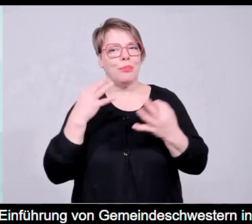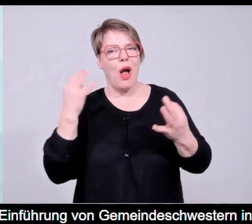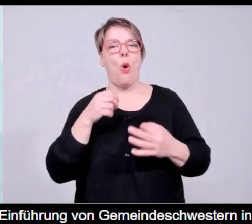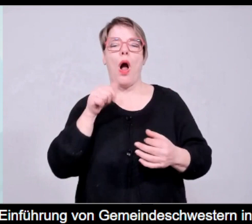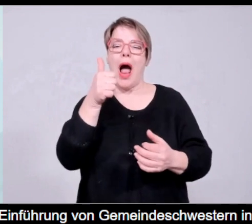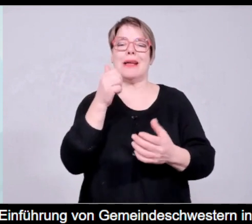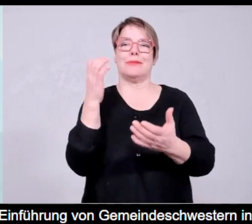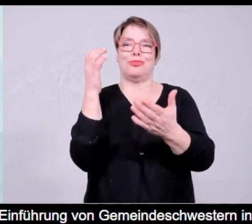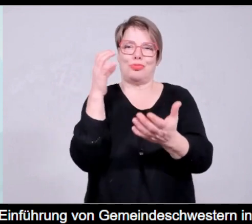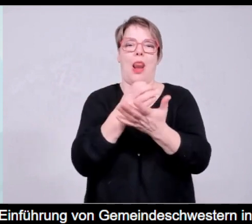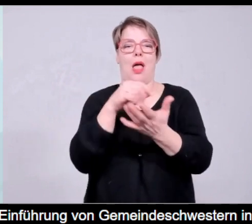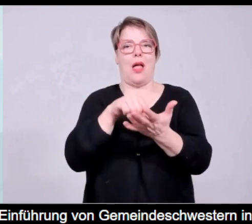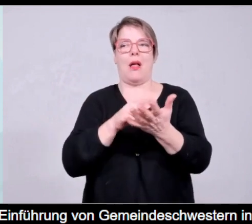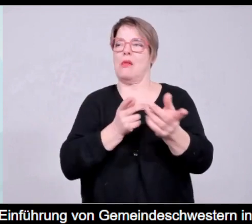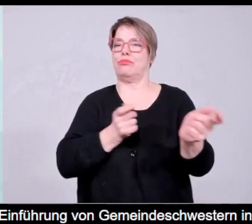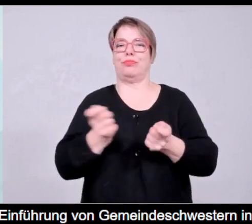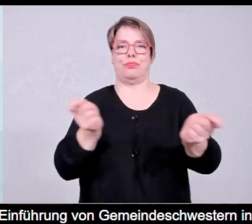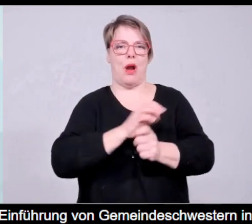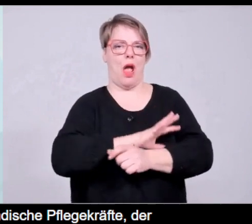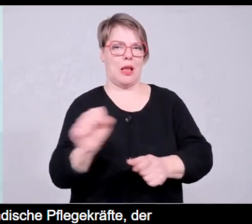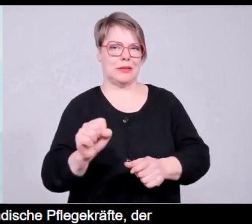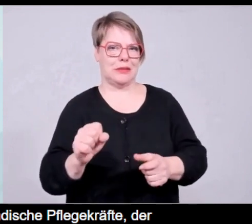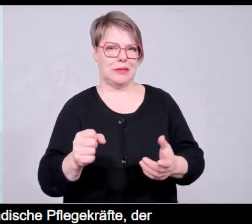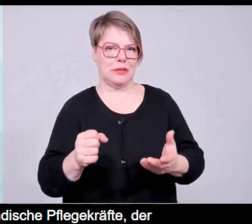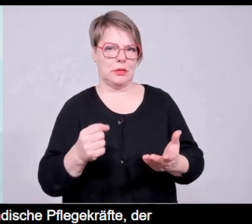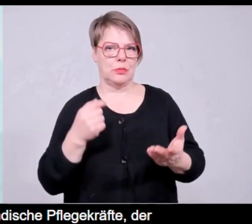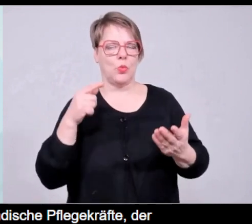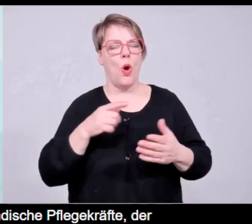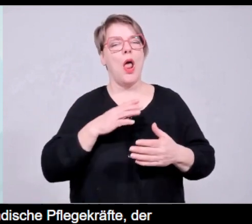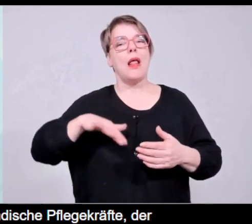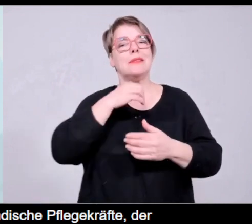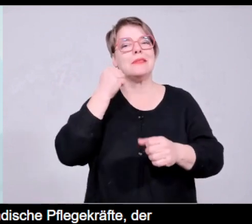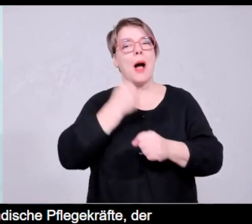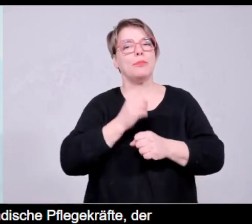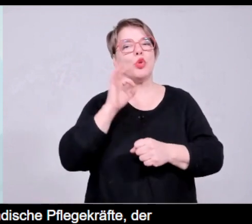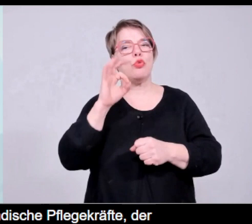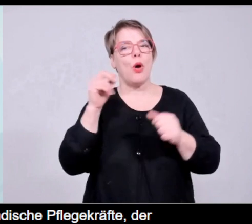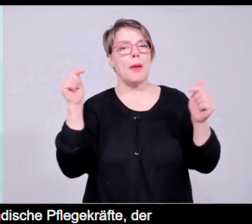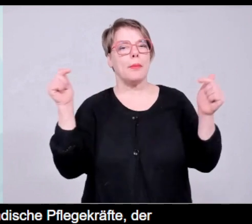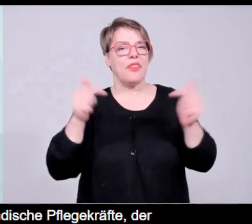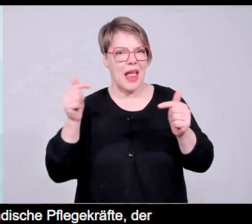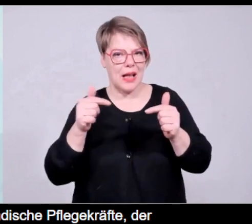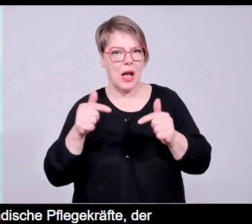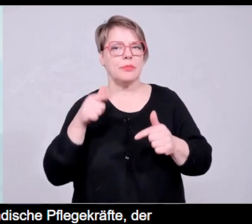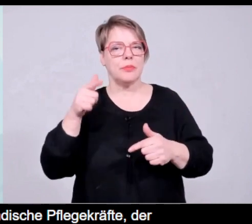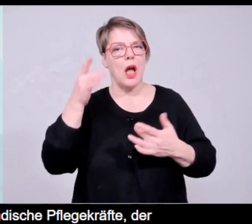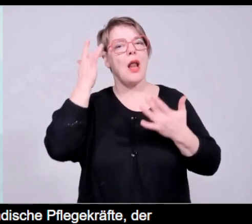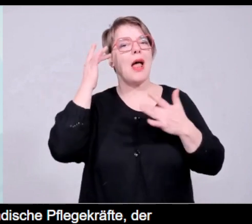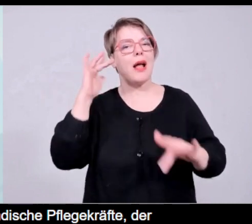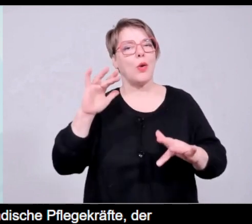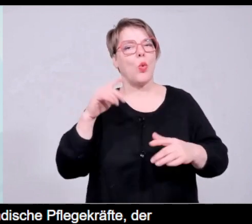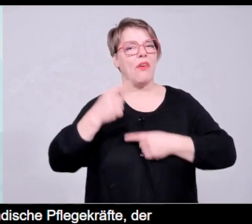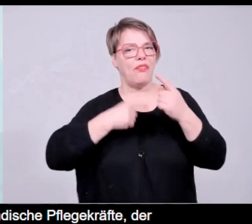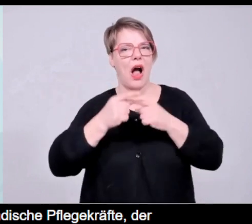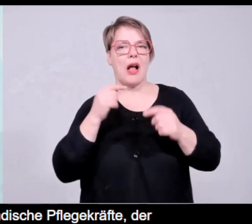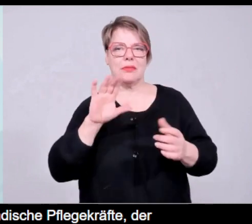-Ausland zu uns kommen, möglicherweise einen finanziellen Anreiz geben, wenn sie nach Bayern kommen, um ihnen hier das Eingewöhnen zu erleichtern oder bestimmte erste